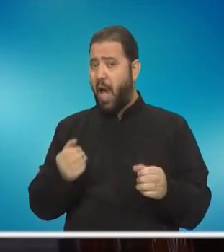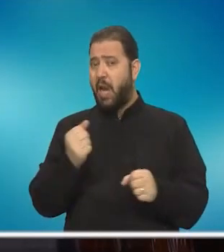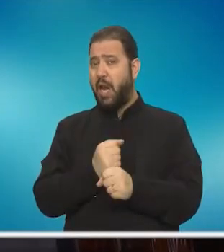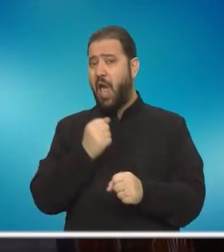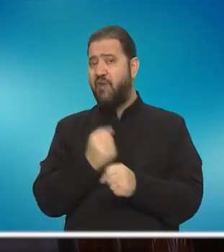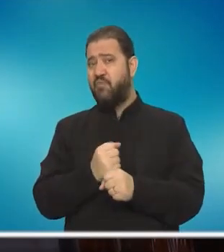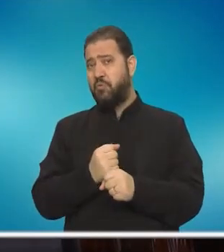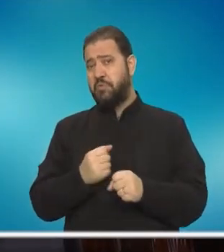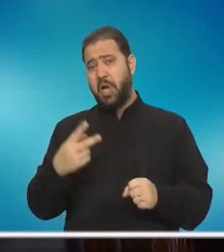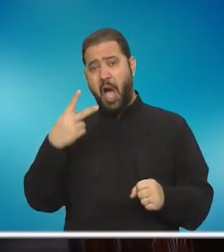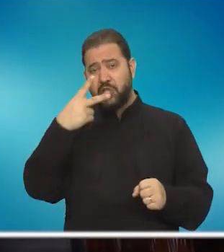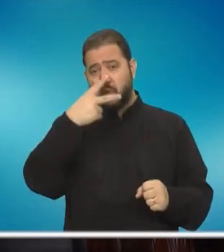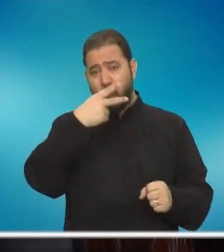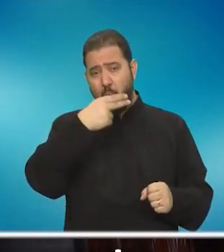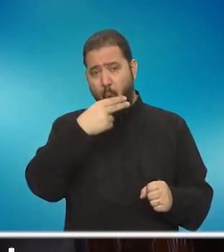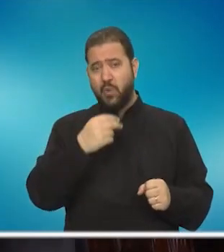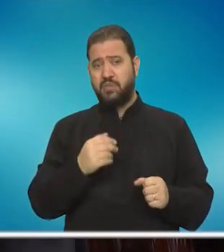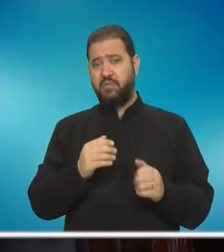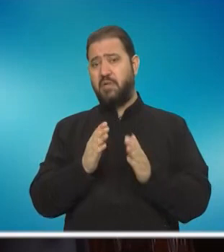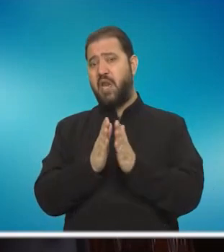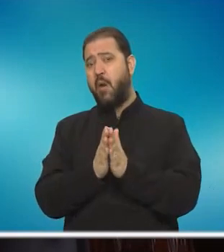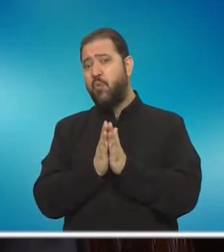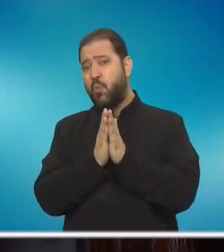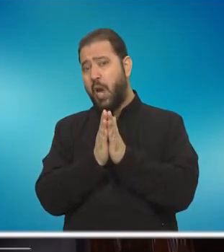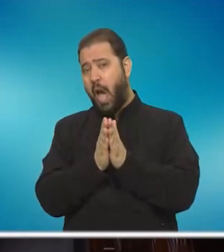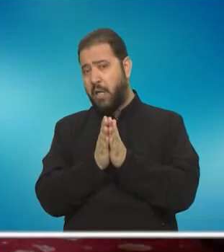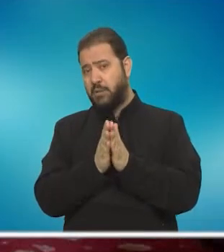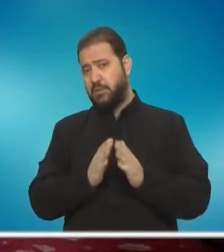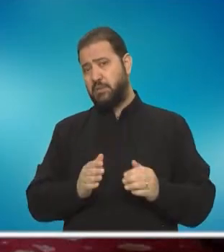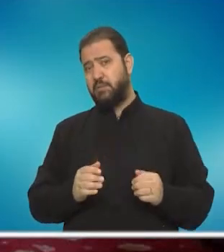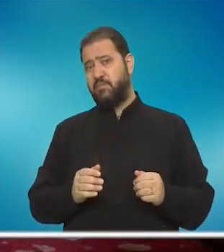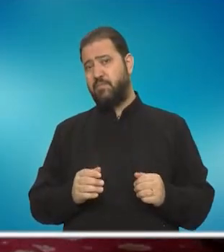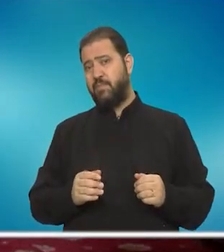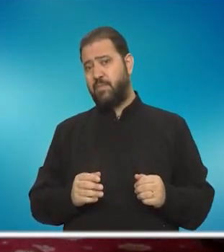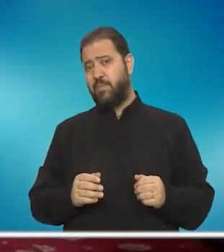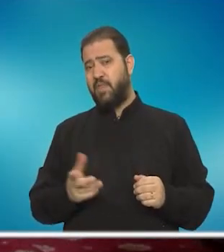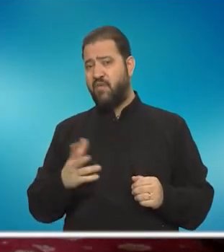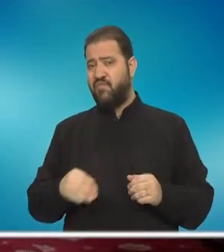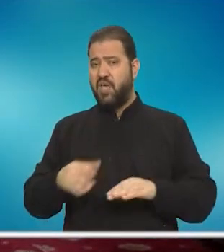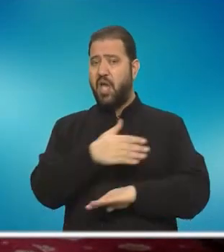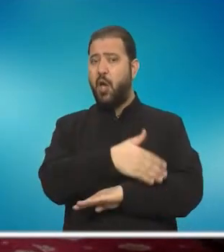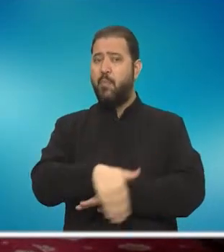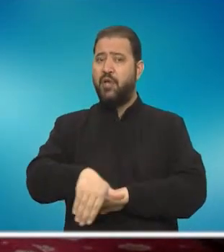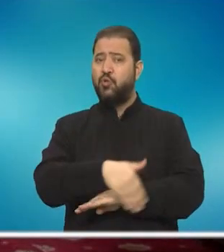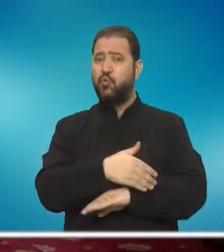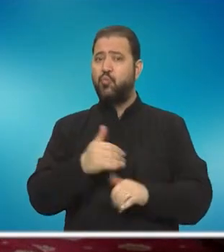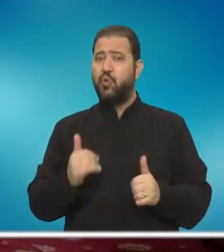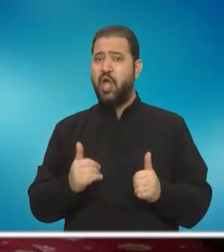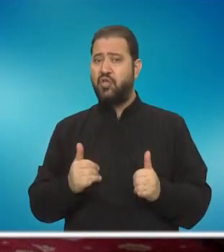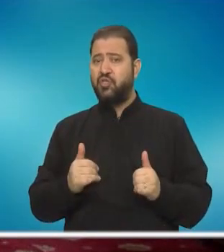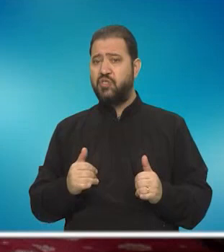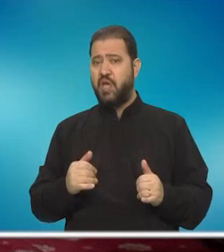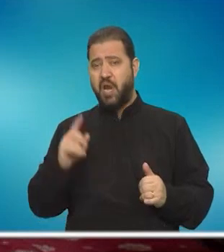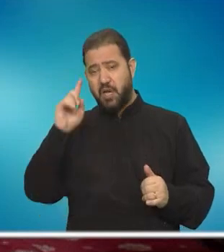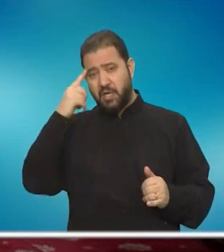pe calea postului, fie pe păzirea poruncilor, fie pe calea împlinirii unei făgăduințe și așa